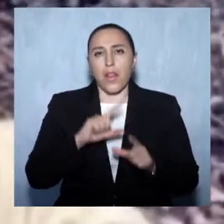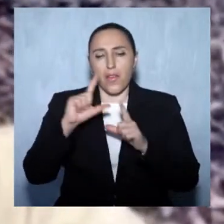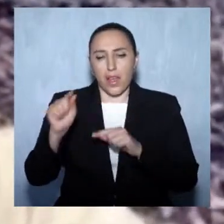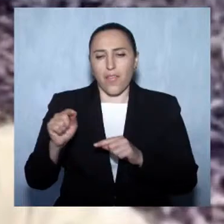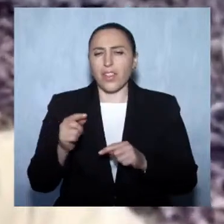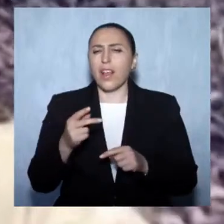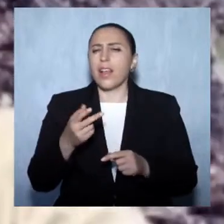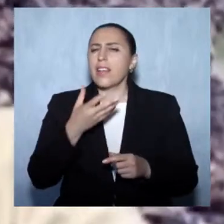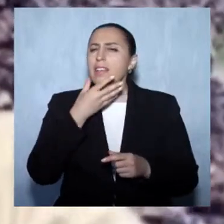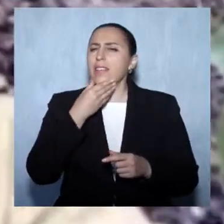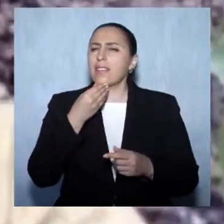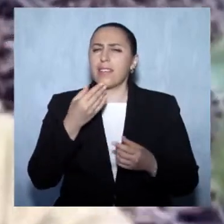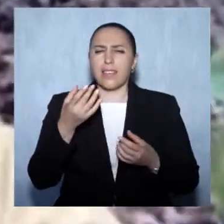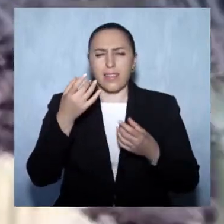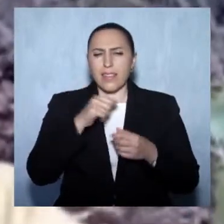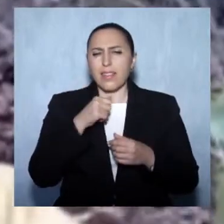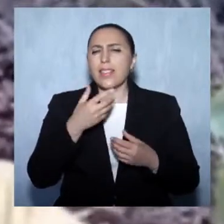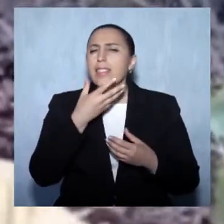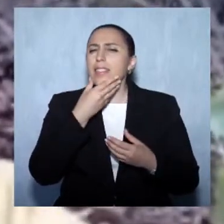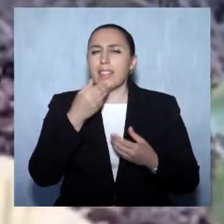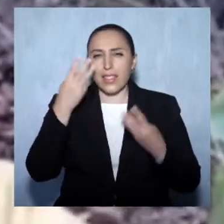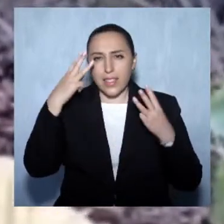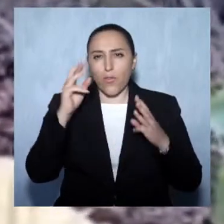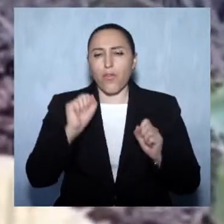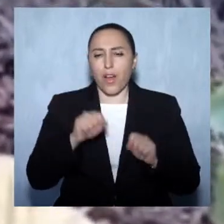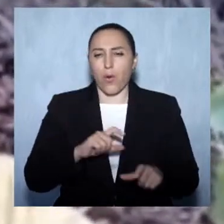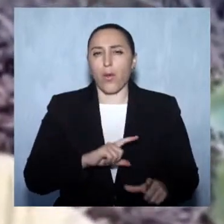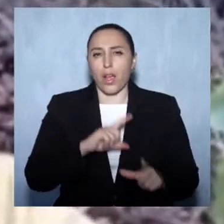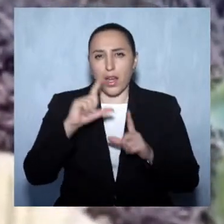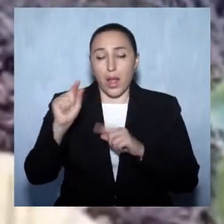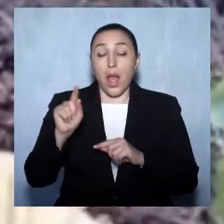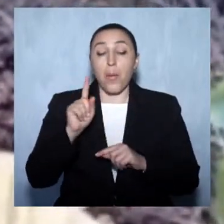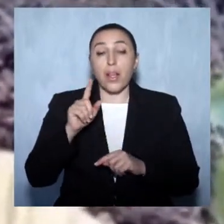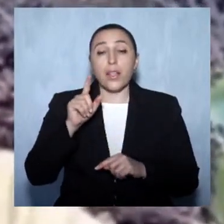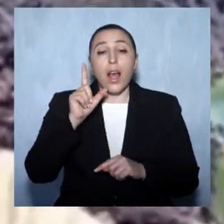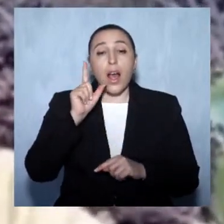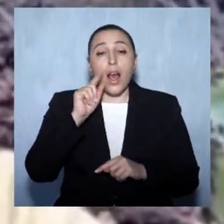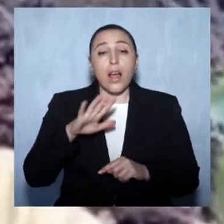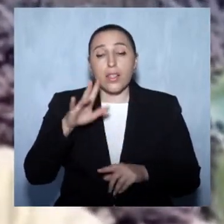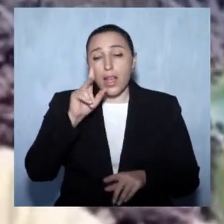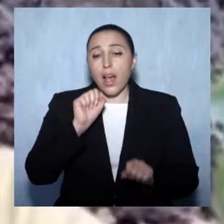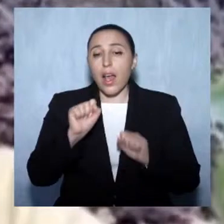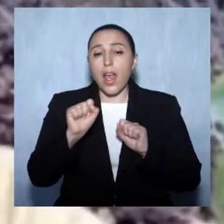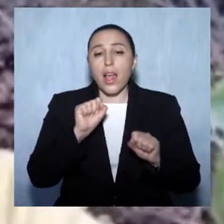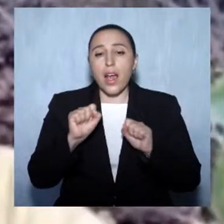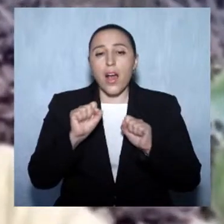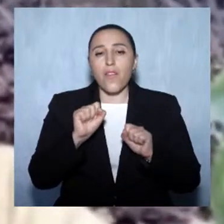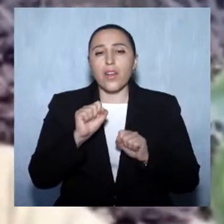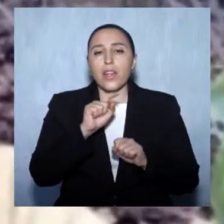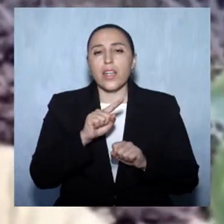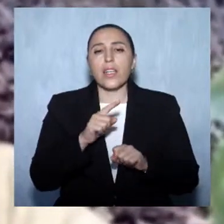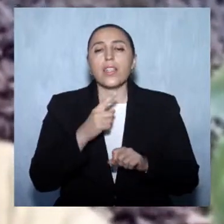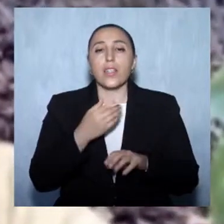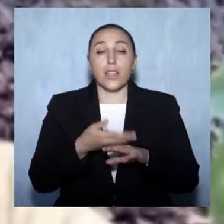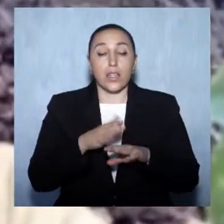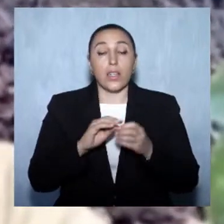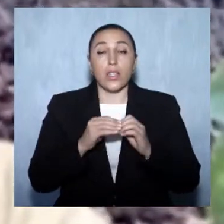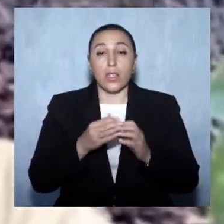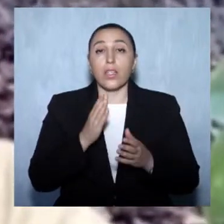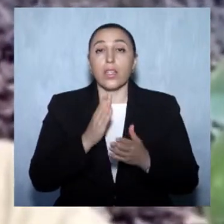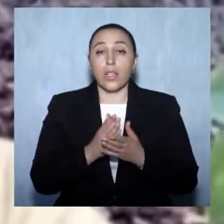դեմոնստրատիվ գնալ Արցախ, բայց քանի որ Հայաստանի ղեկավարները այս իմաստով բավականին խոցելի են, նրանք նախընտրում